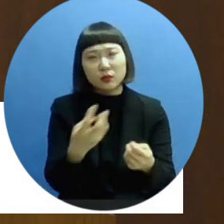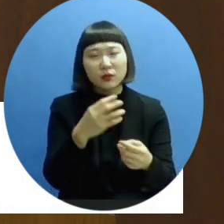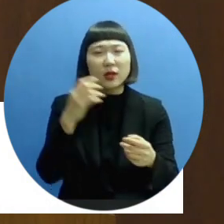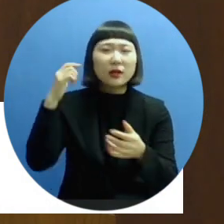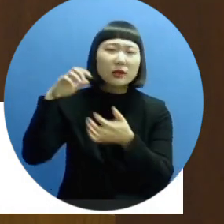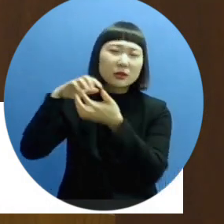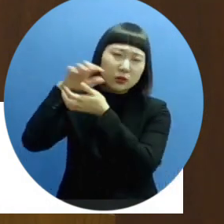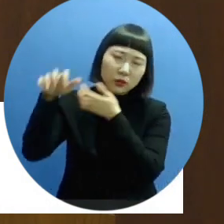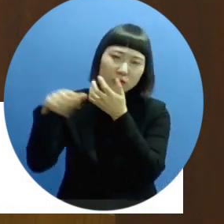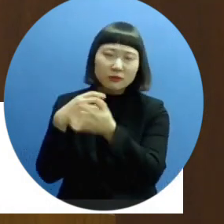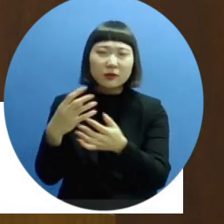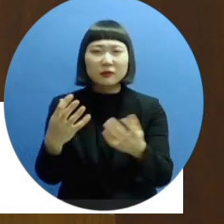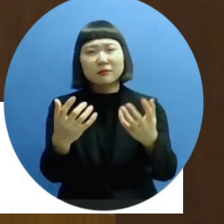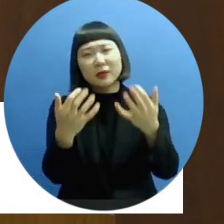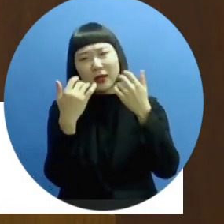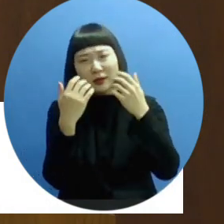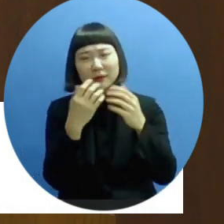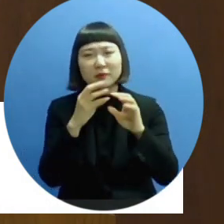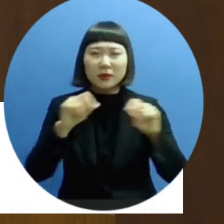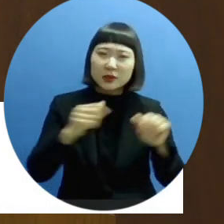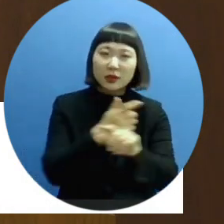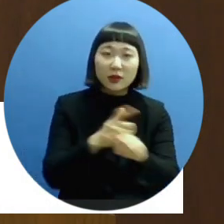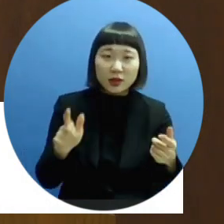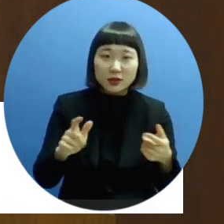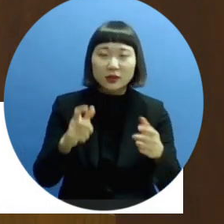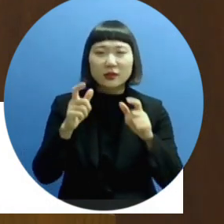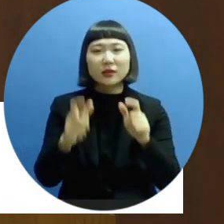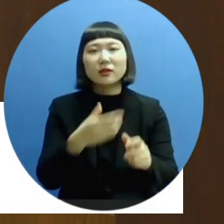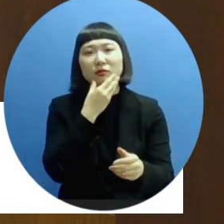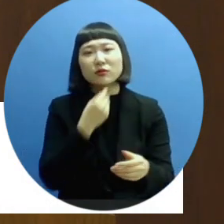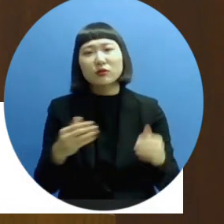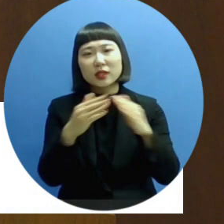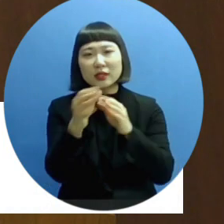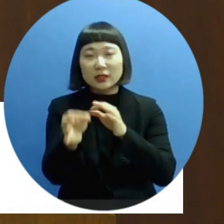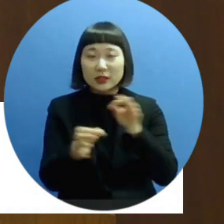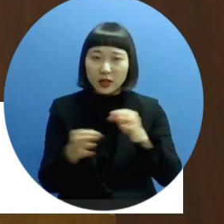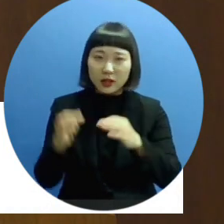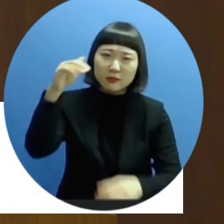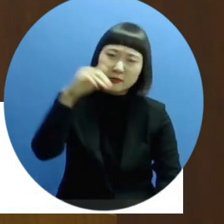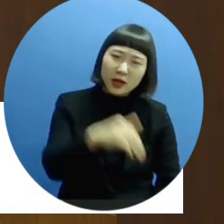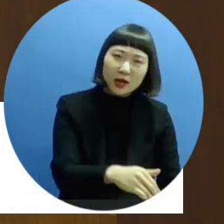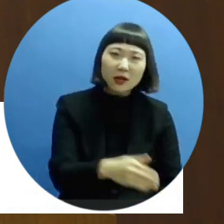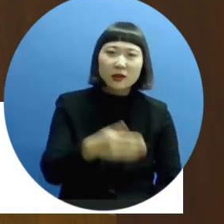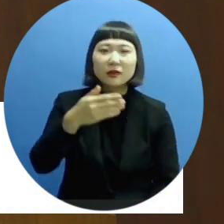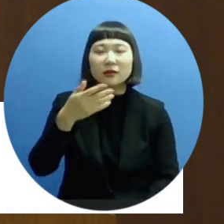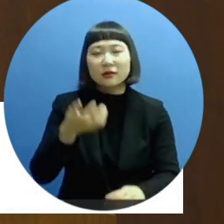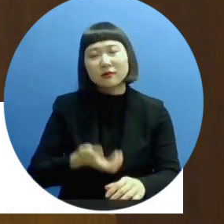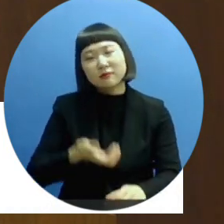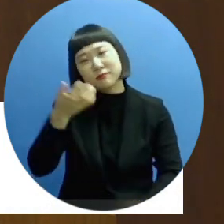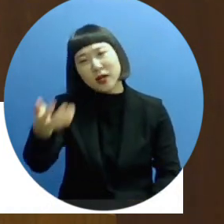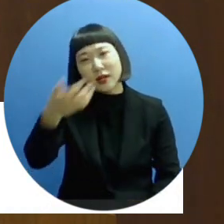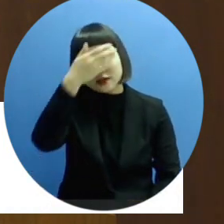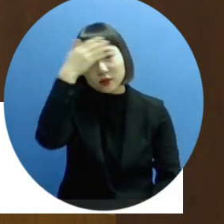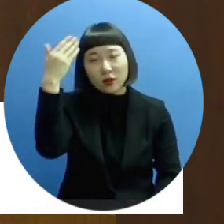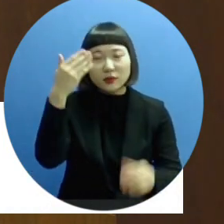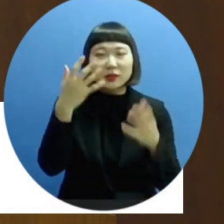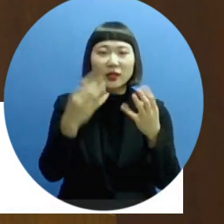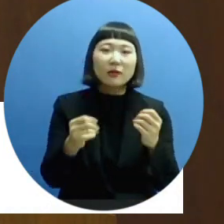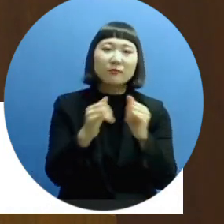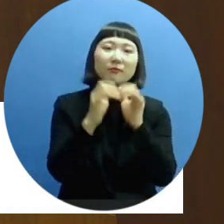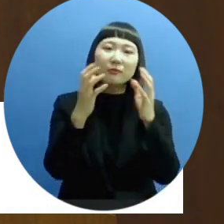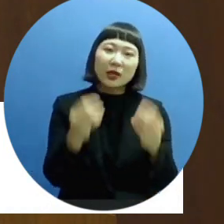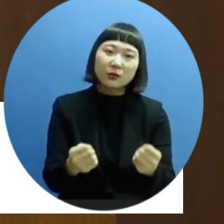부동산의 침체, 떠나는 젊은층 주민들, 타 지역으로 이전을 계획하는 명문 학교들